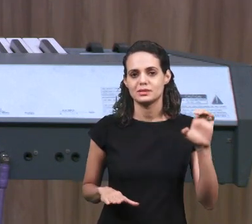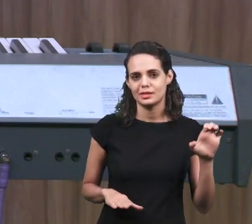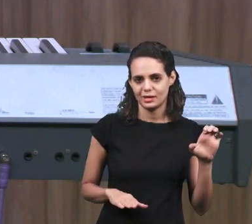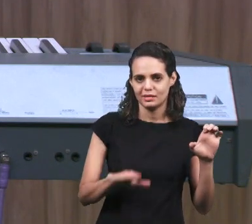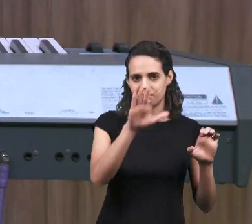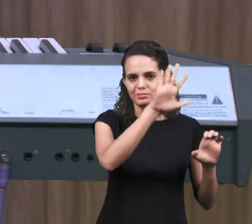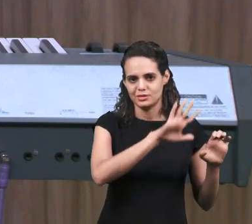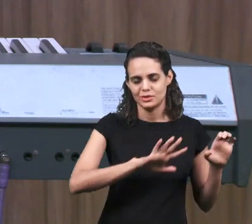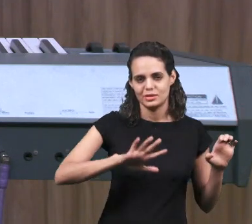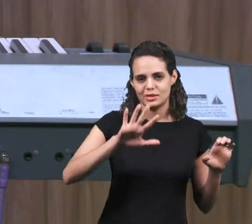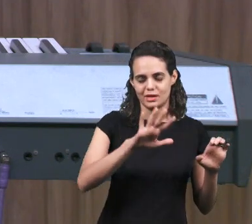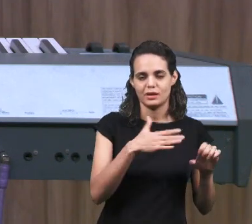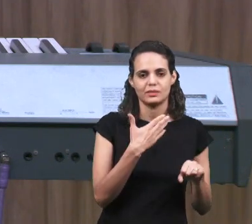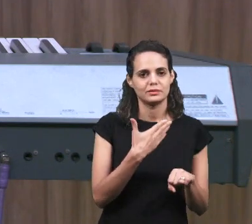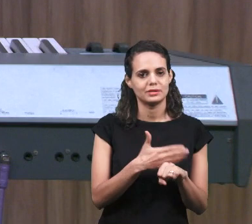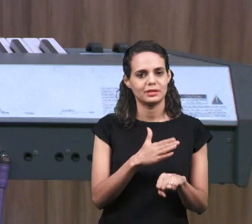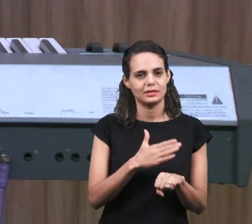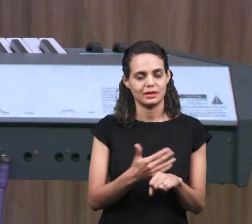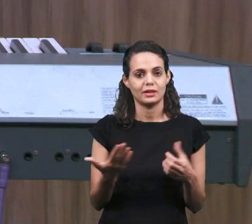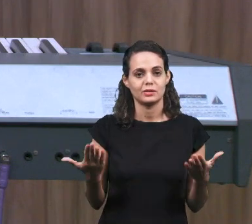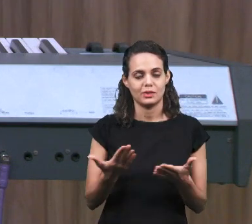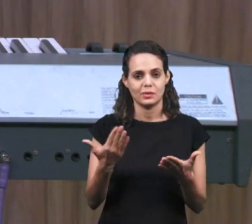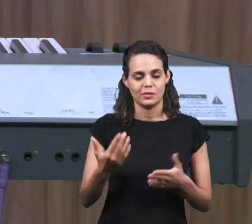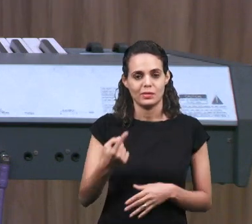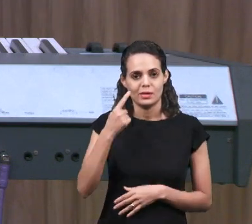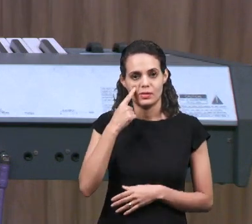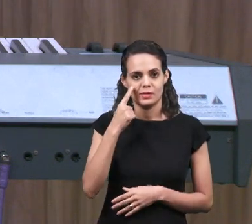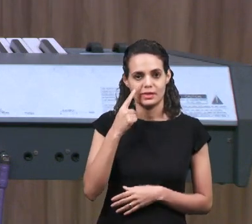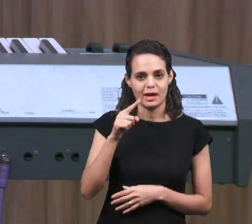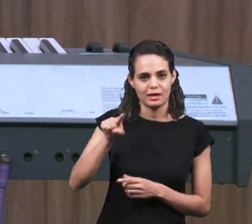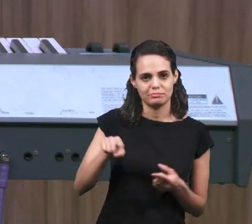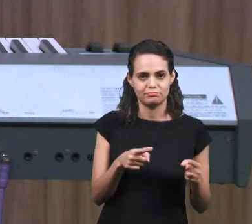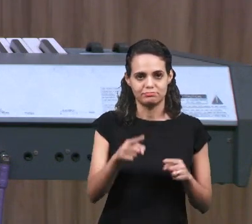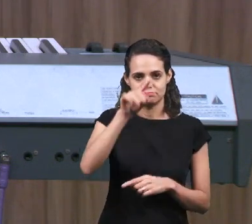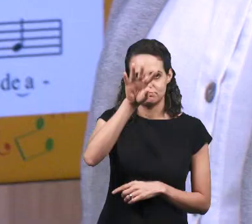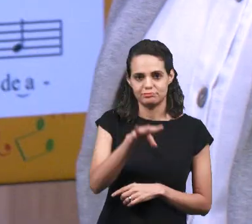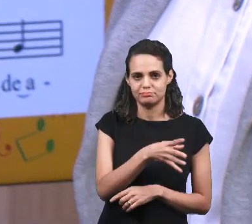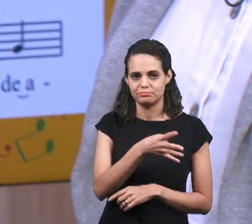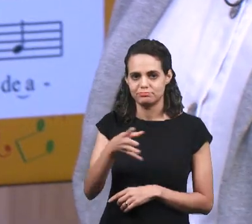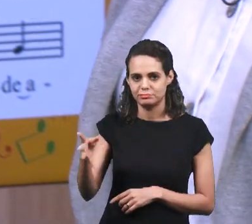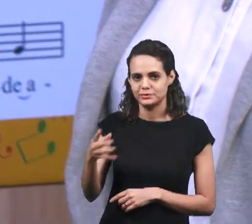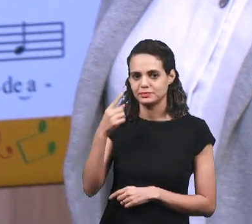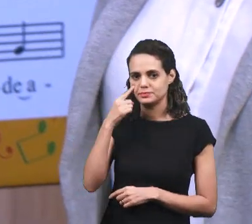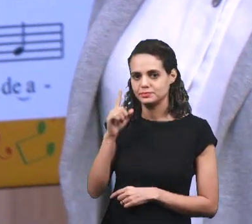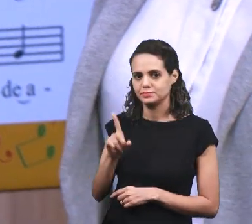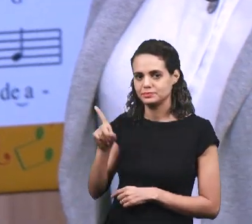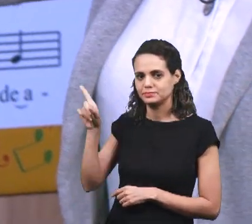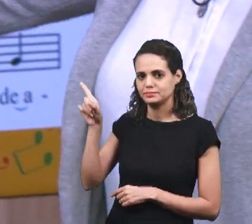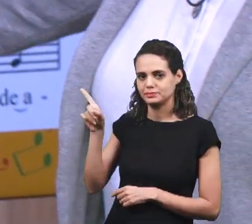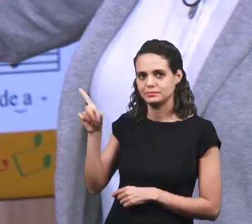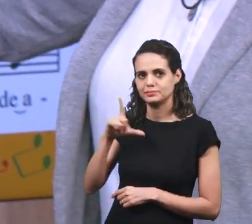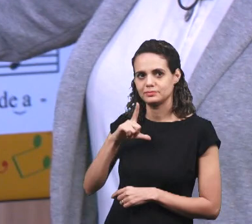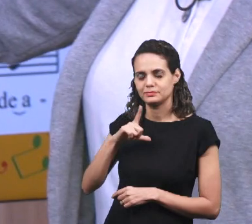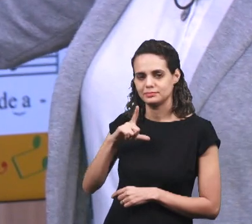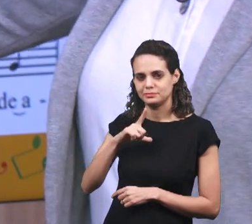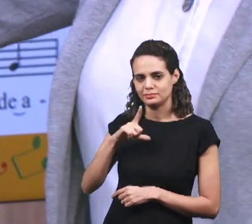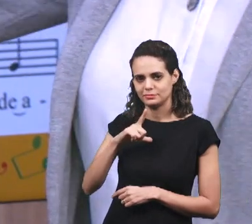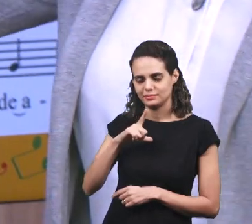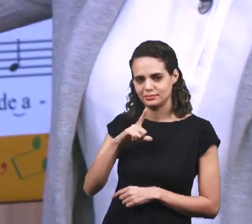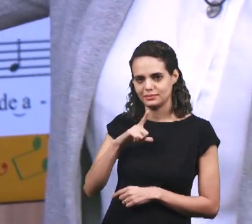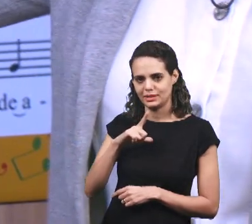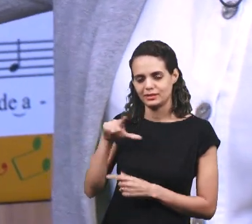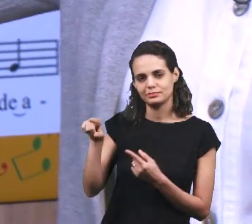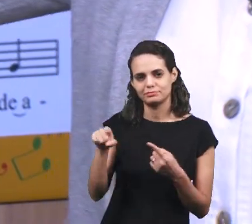que nous sommes entraînés, nous allons regarder notre partition. Et ici, nous avons notre cifre